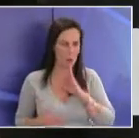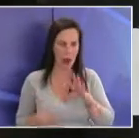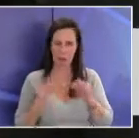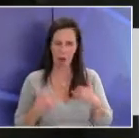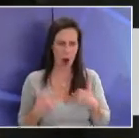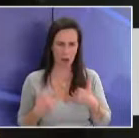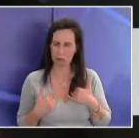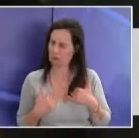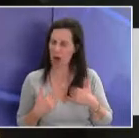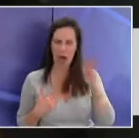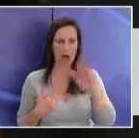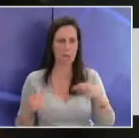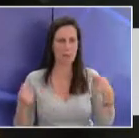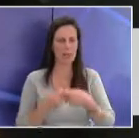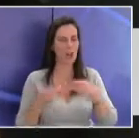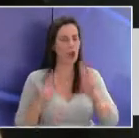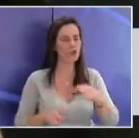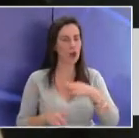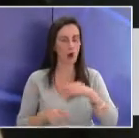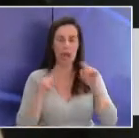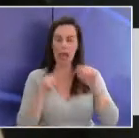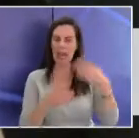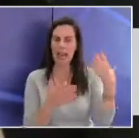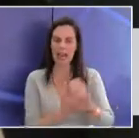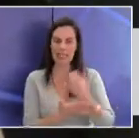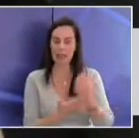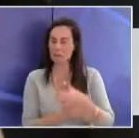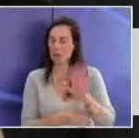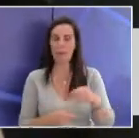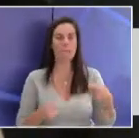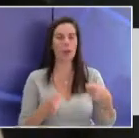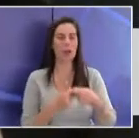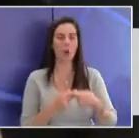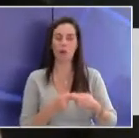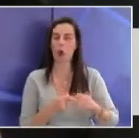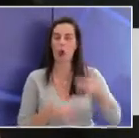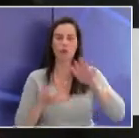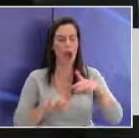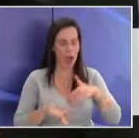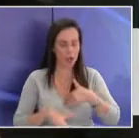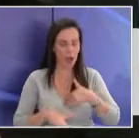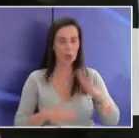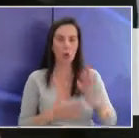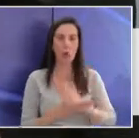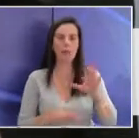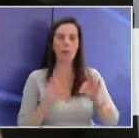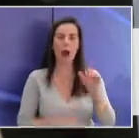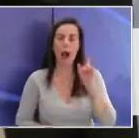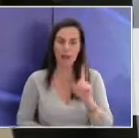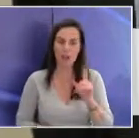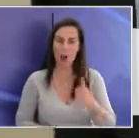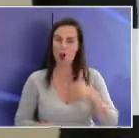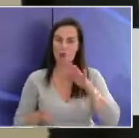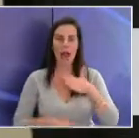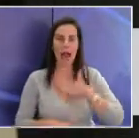בחירות. גם מבחינת היכולת שלנו להגיע להישגים, גם מבחינת ראש הממשלה. אנחנו מוכנים לבחירות, אבל... ראש